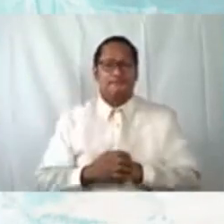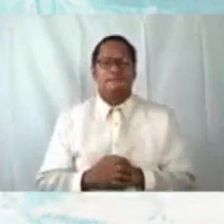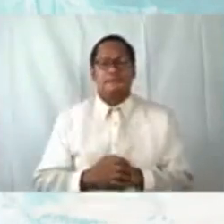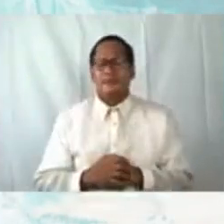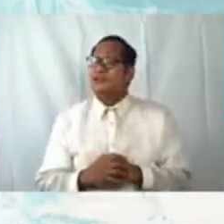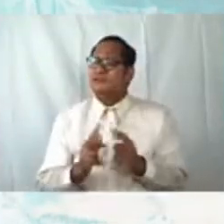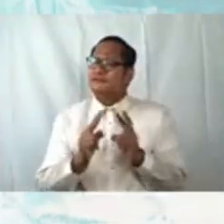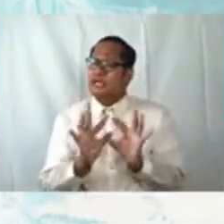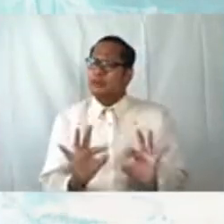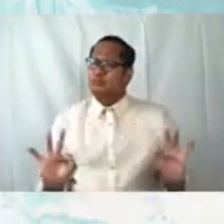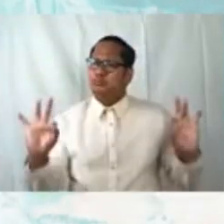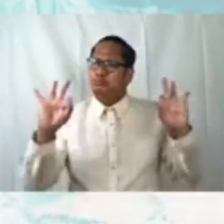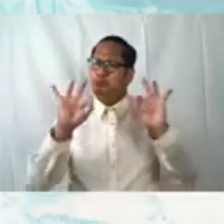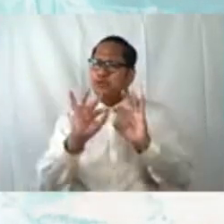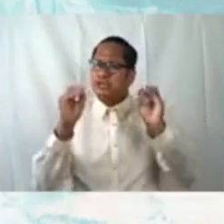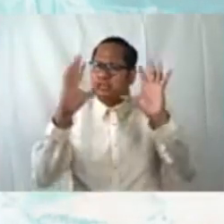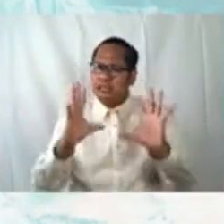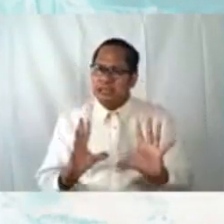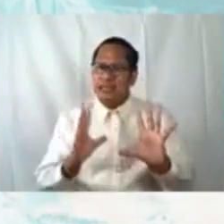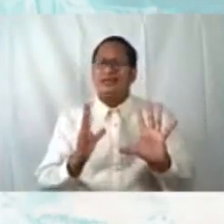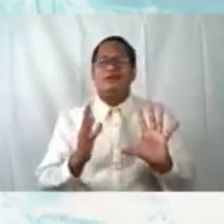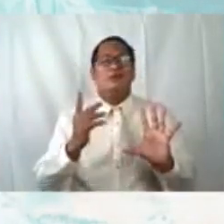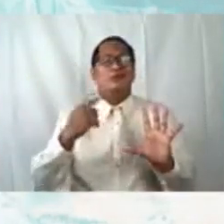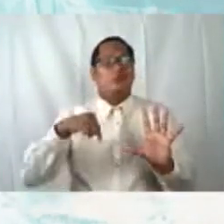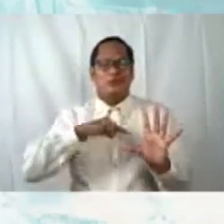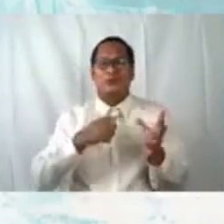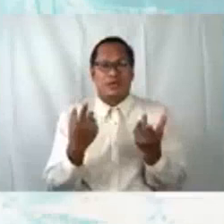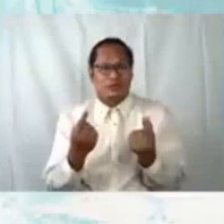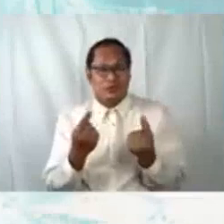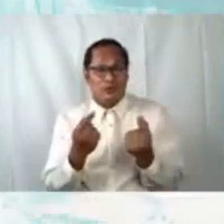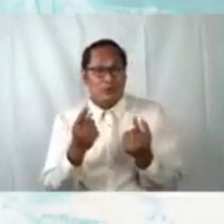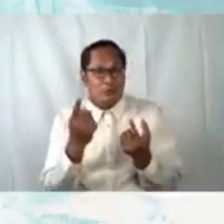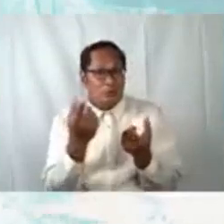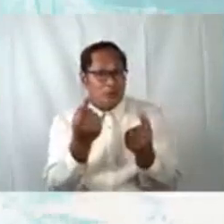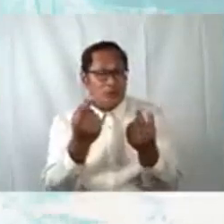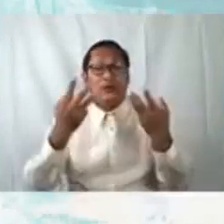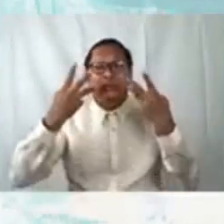Napakahalaga mga kaguro ng ginagawa natin ngayon na kayo ay nanonood.